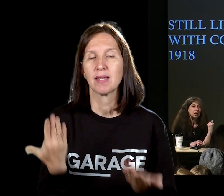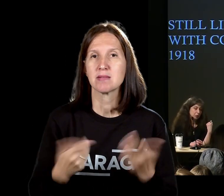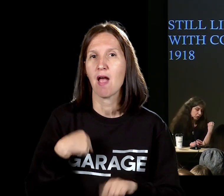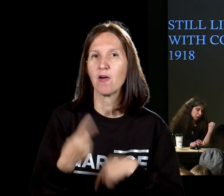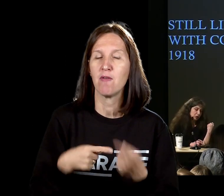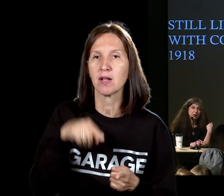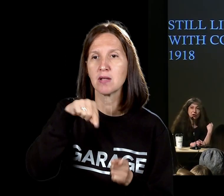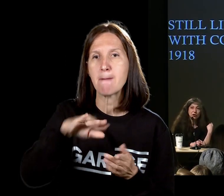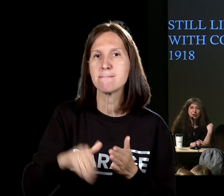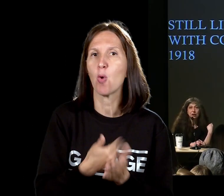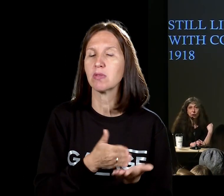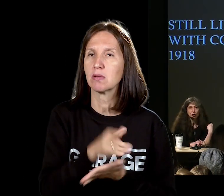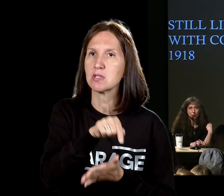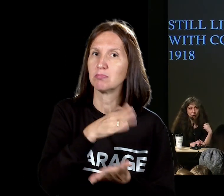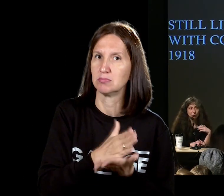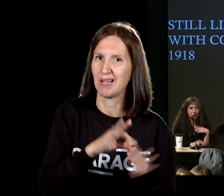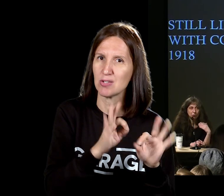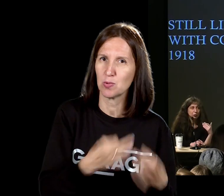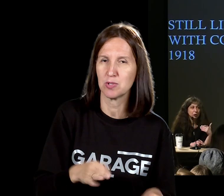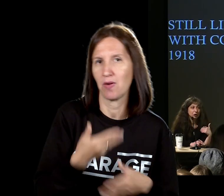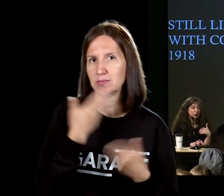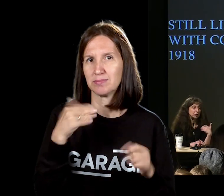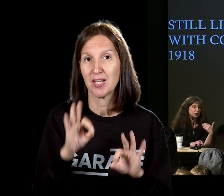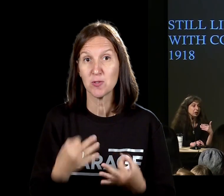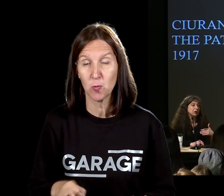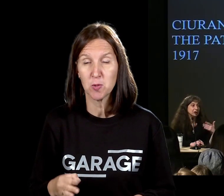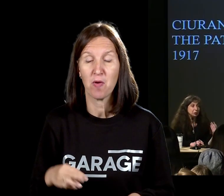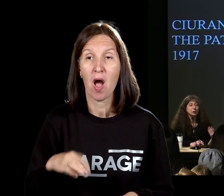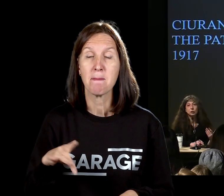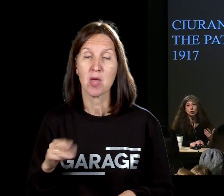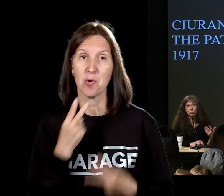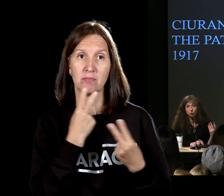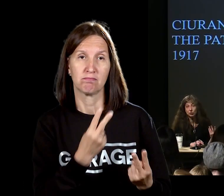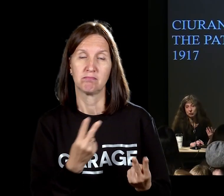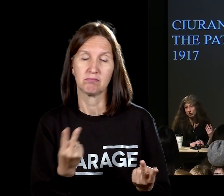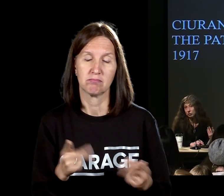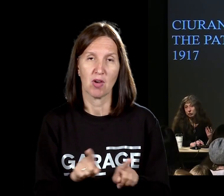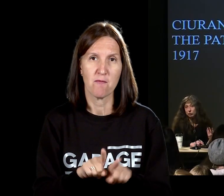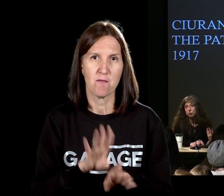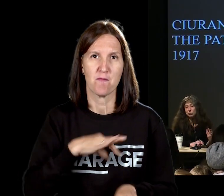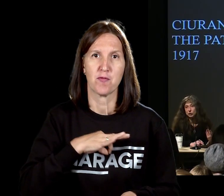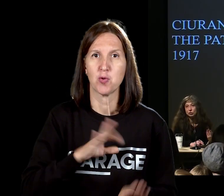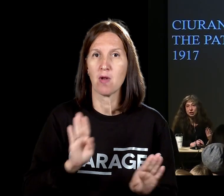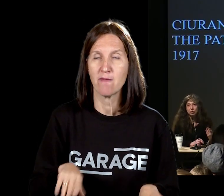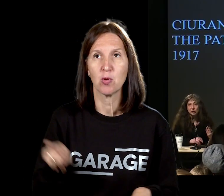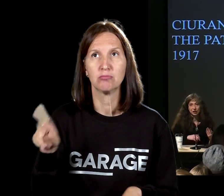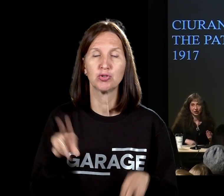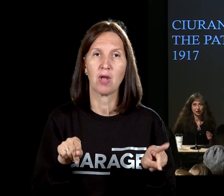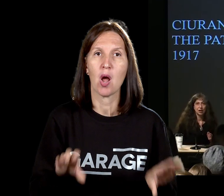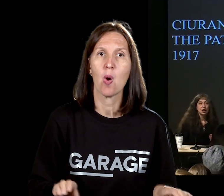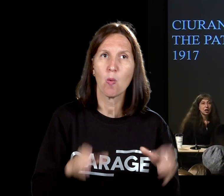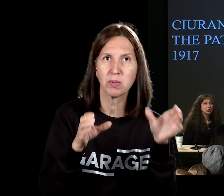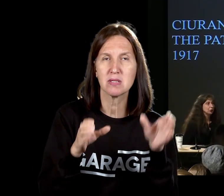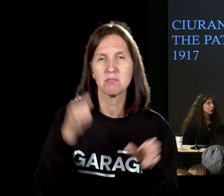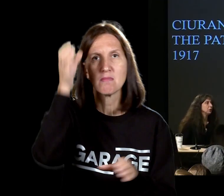а для Миро было достаточно дискомфортно, потому что ему, как бы это академизм, кубизма, в общем, абсолютно не был